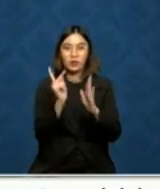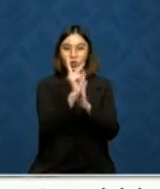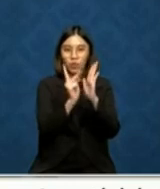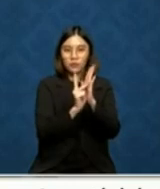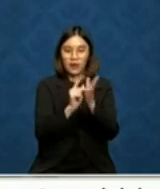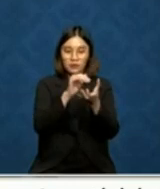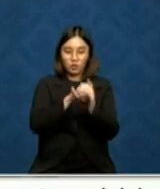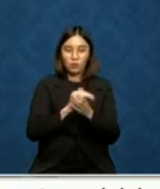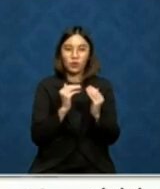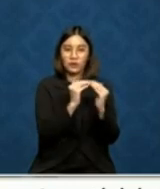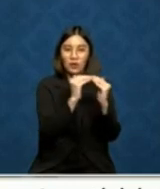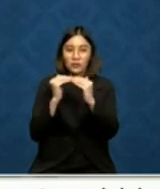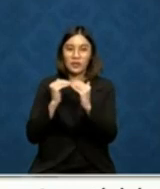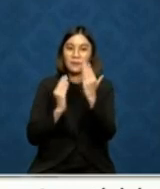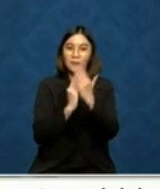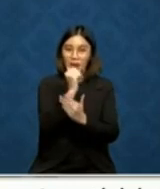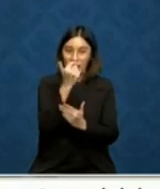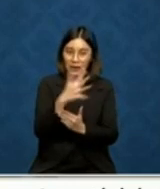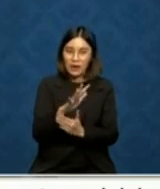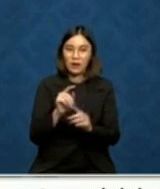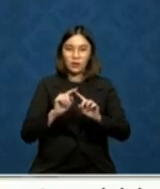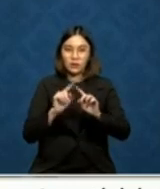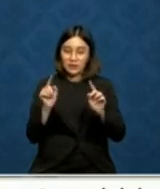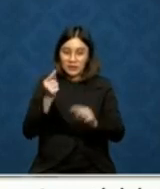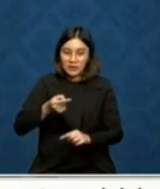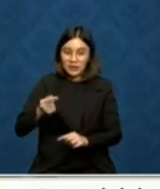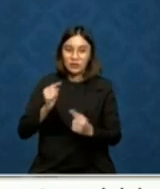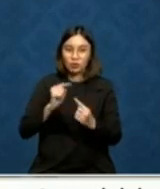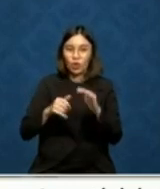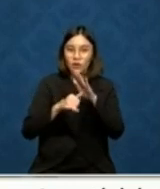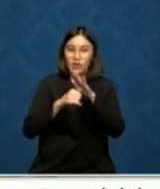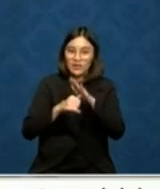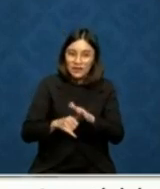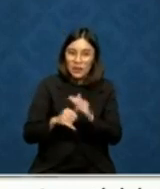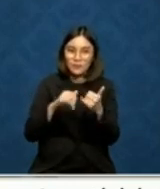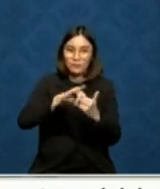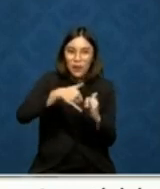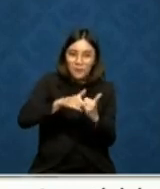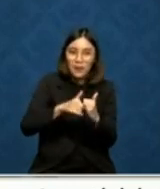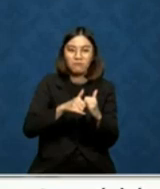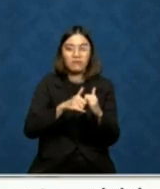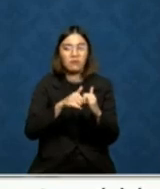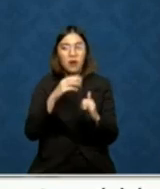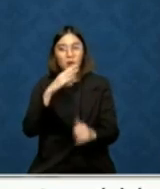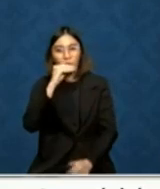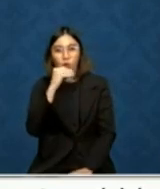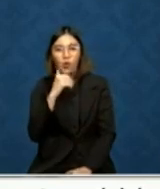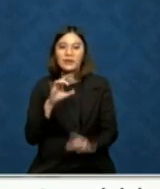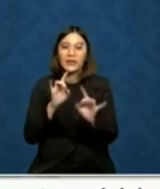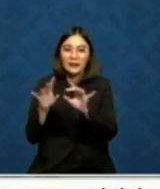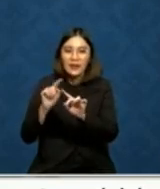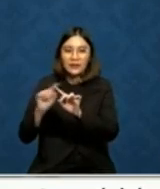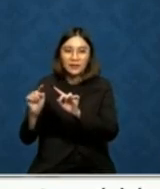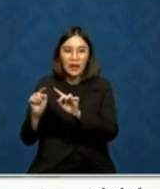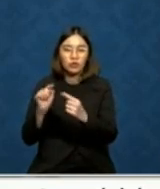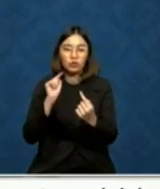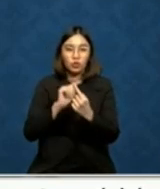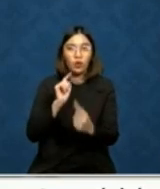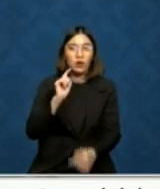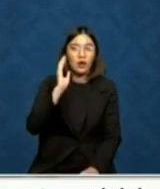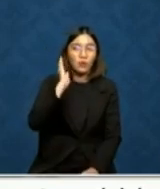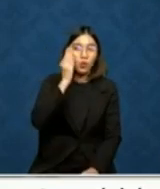มรสเท่าเทียมไปแล้วค่ะความเป็นจริงการคุกคามทางเพศเนี่ยสามารถเกิดขึ้นได้ไม่ว่าจะเป็นระหว่างบุคคลเพ